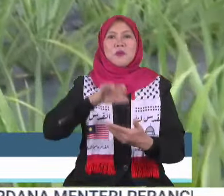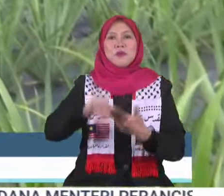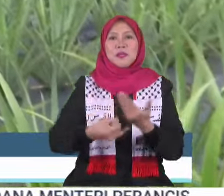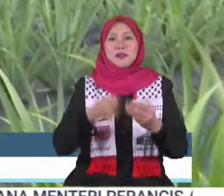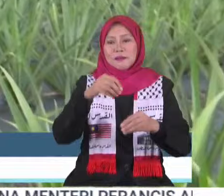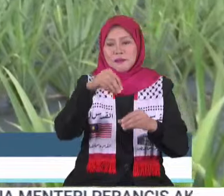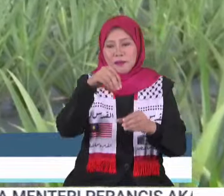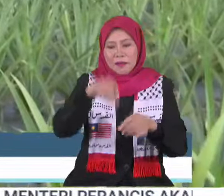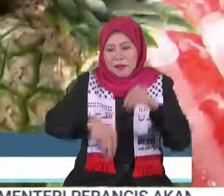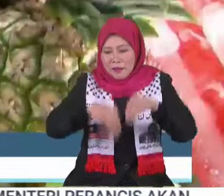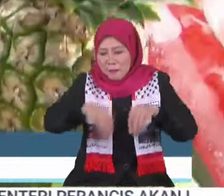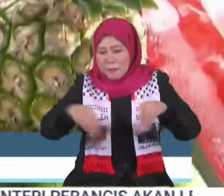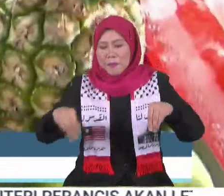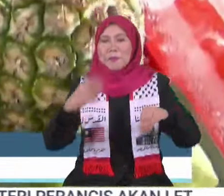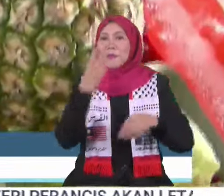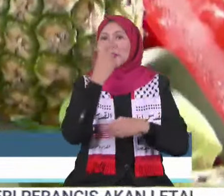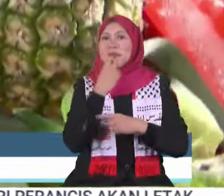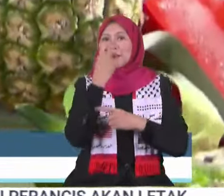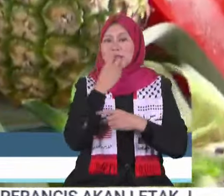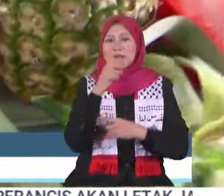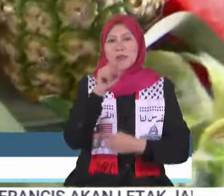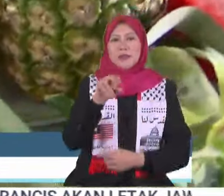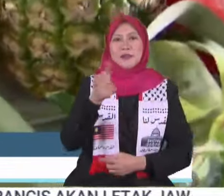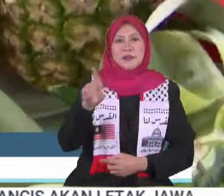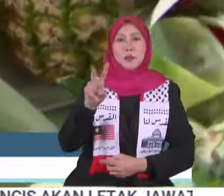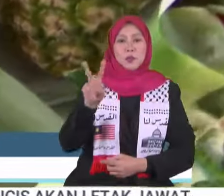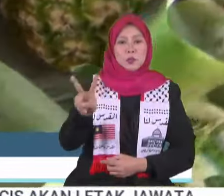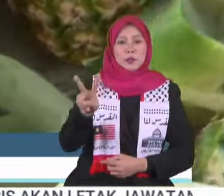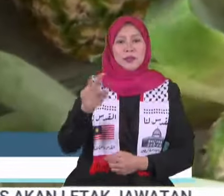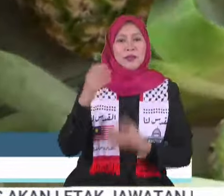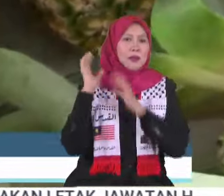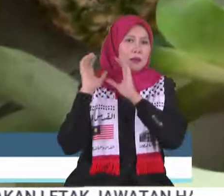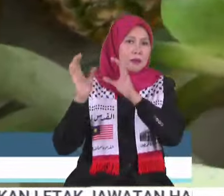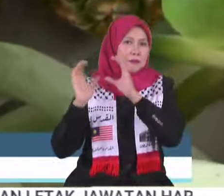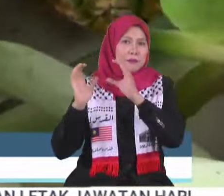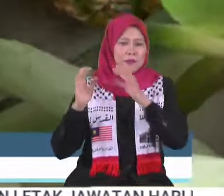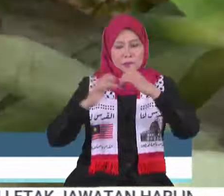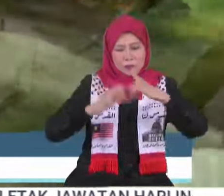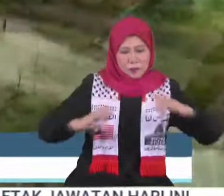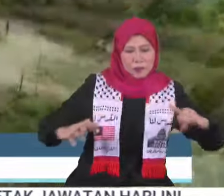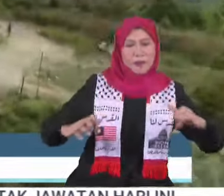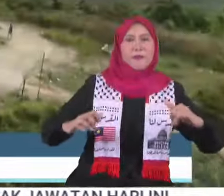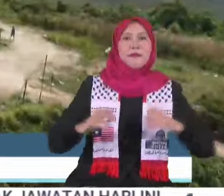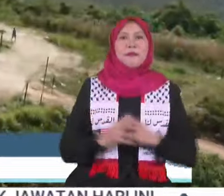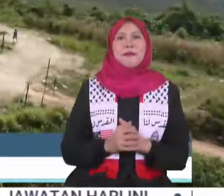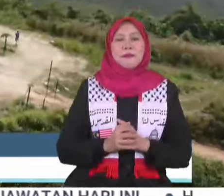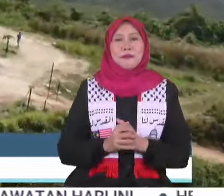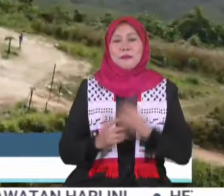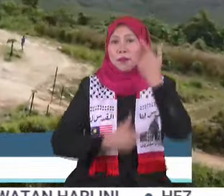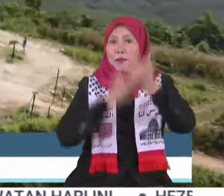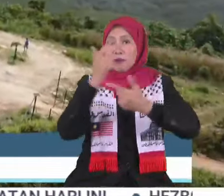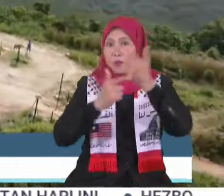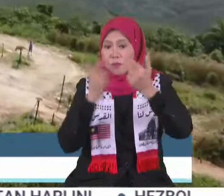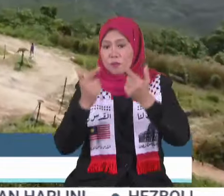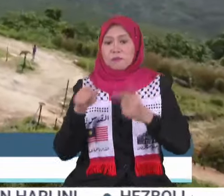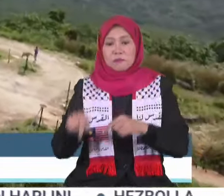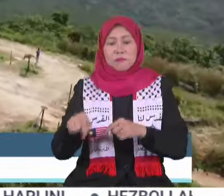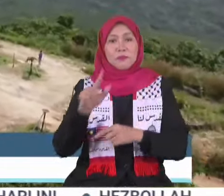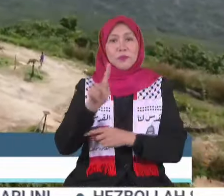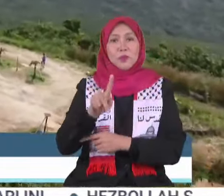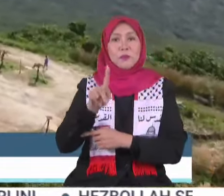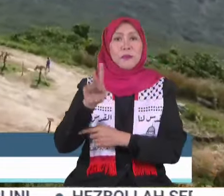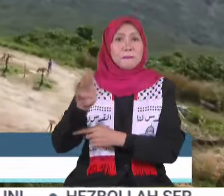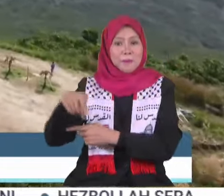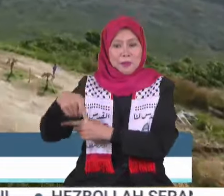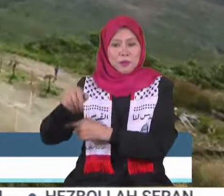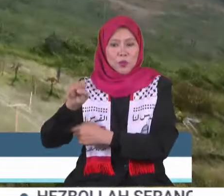tanaman nanas MD2, timikai fertigasi, kelapa dan durian. Bagi sektor pelancongan pula, Kubang Pasu